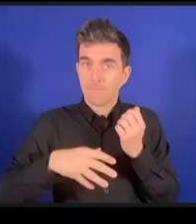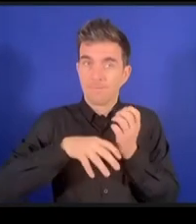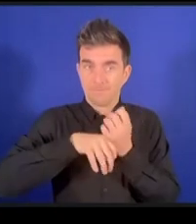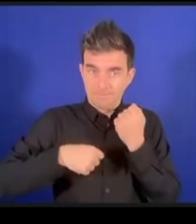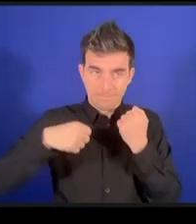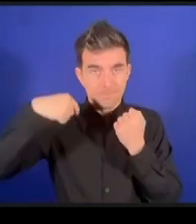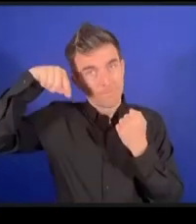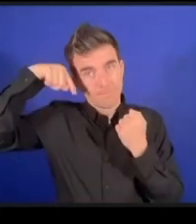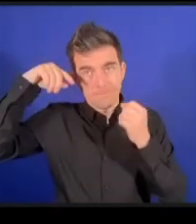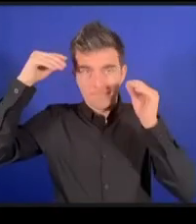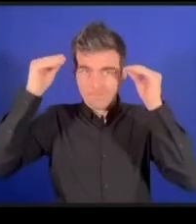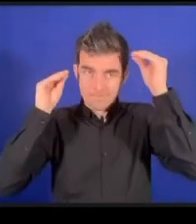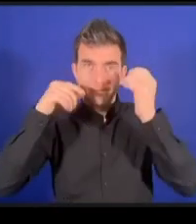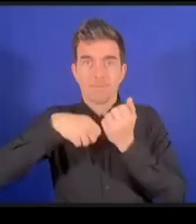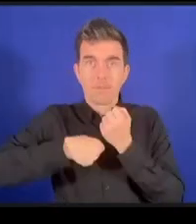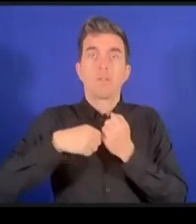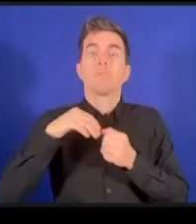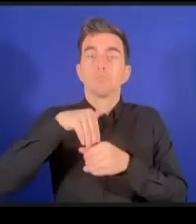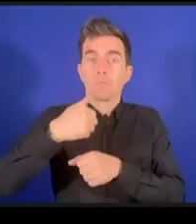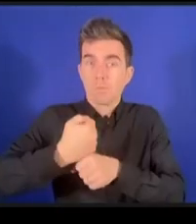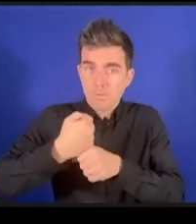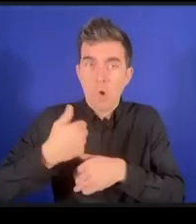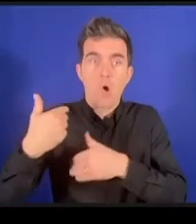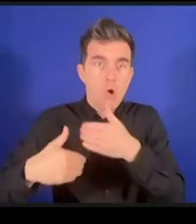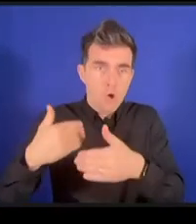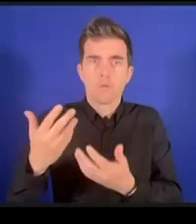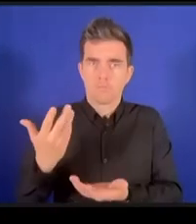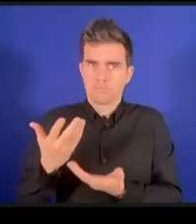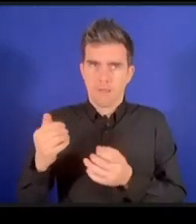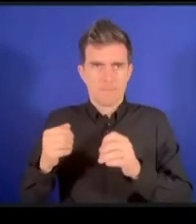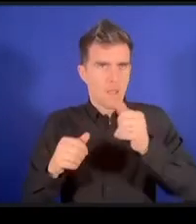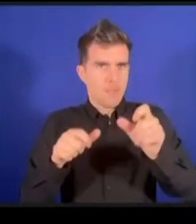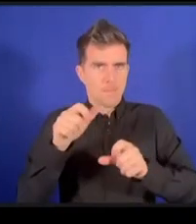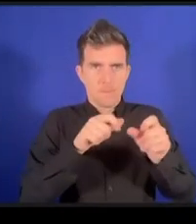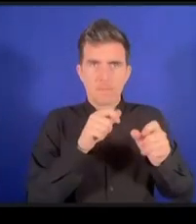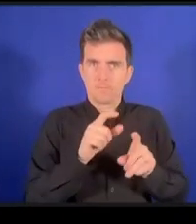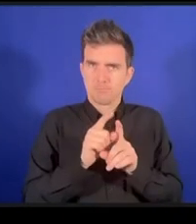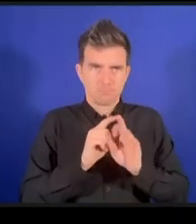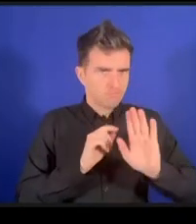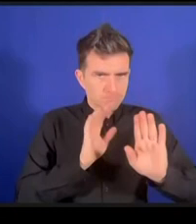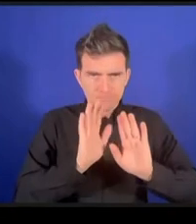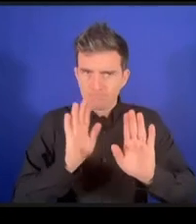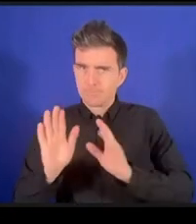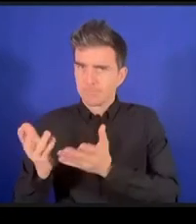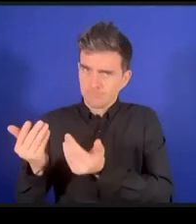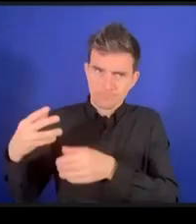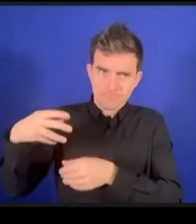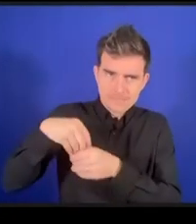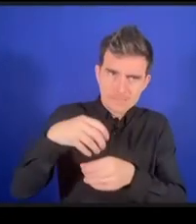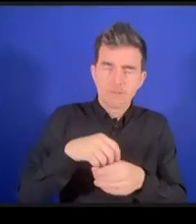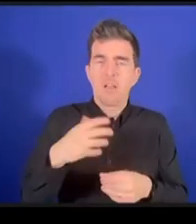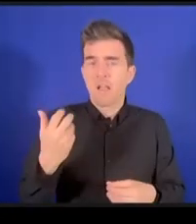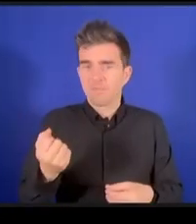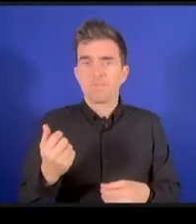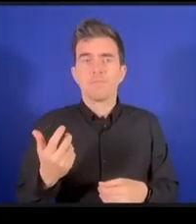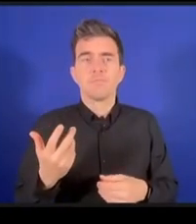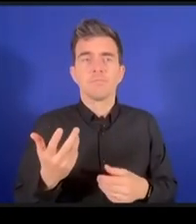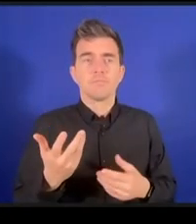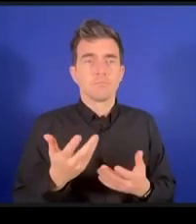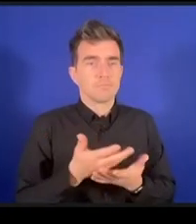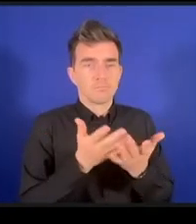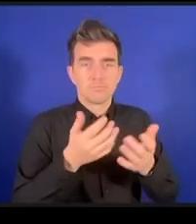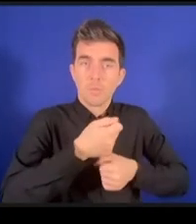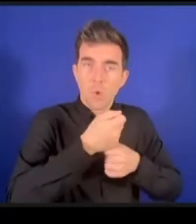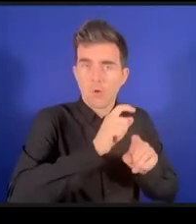в этих областях и таким образом ваши коллеги будут